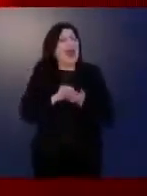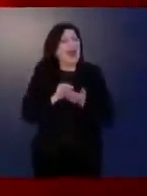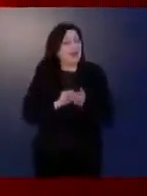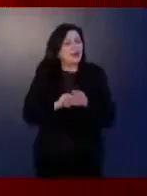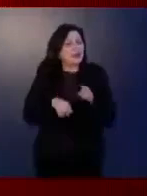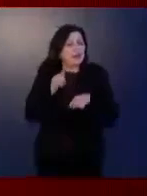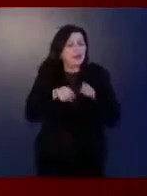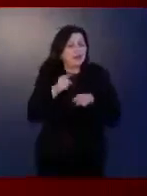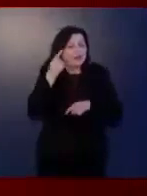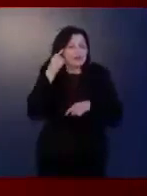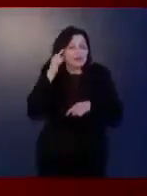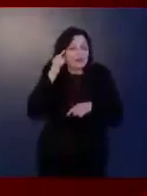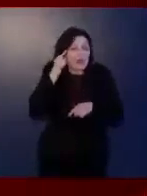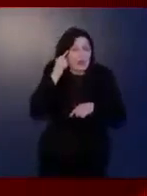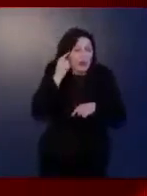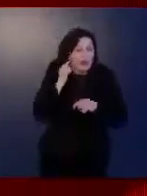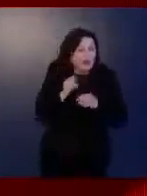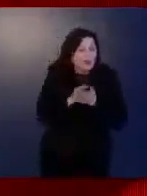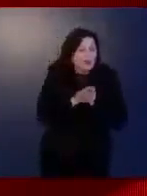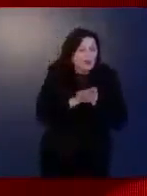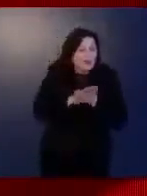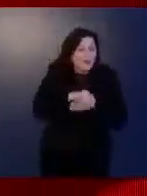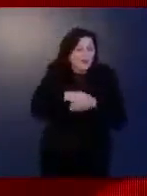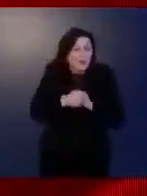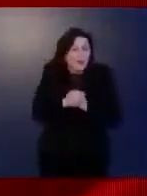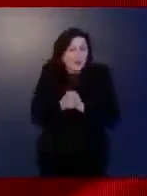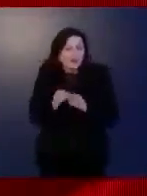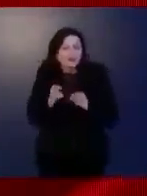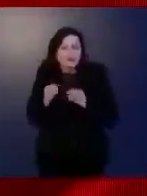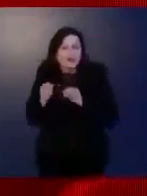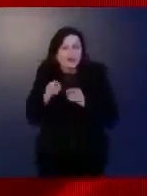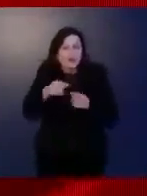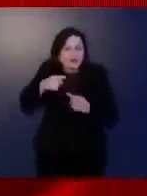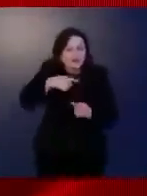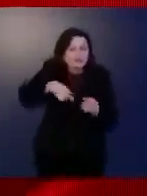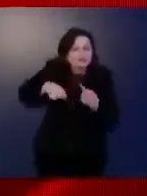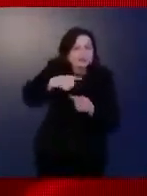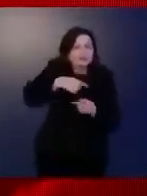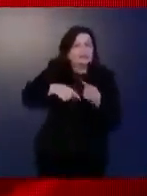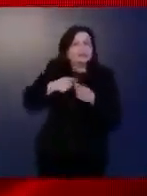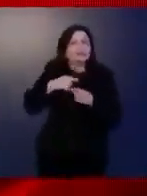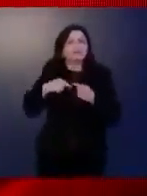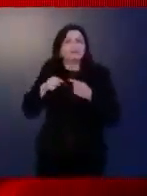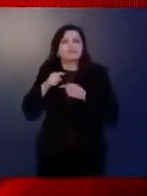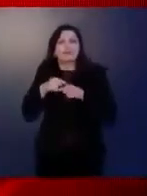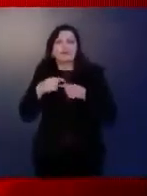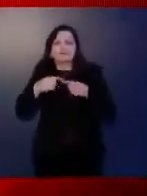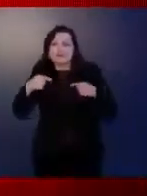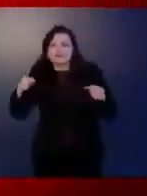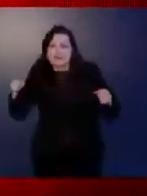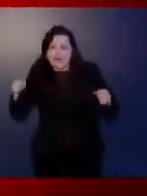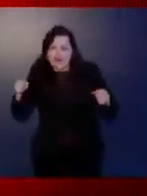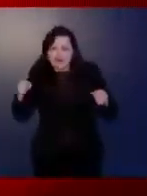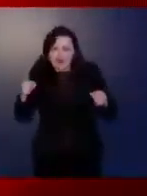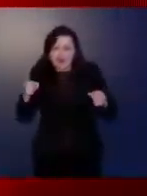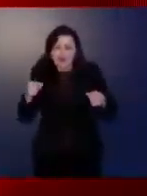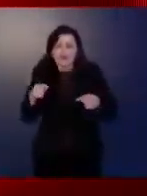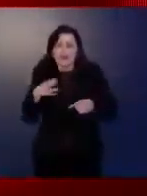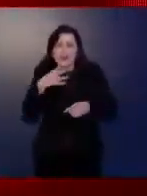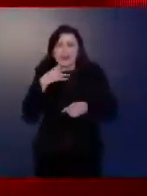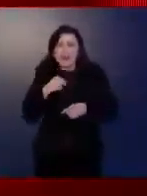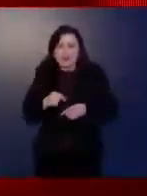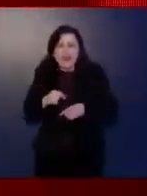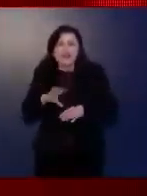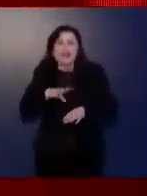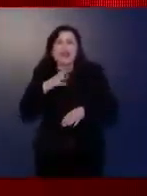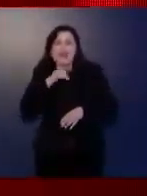μικροπόντικες, οι οποίοι μέσα από αλληλοεξαρτήσεις, από γρηγορώσιμα κτλ. Αντιστρατεύονται